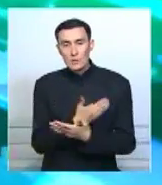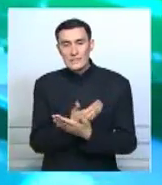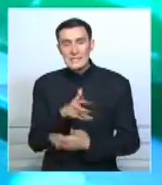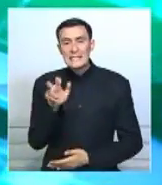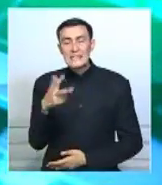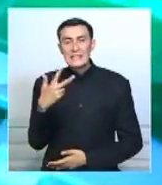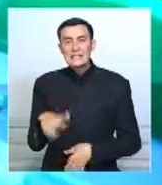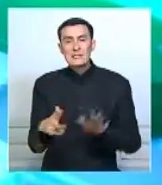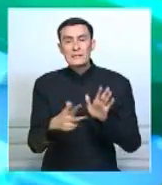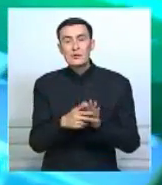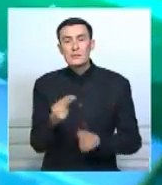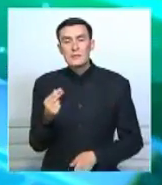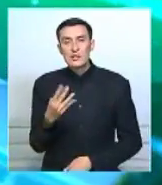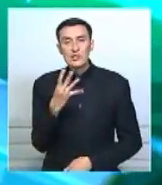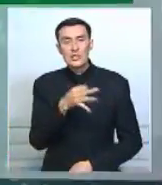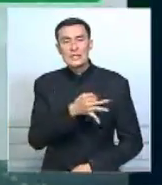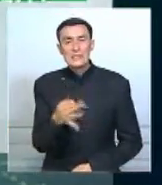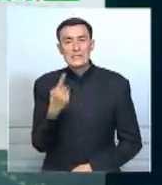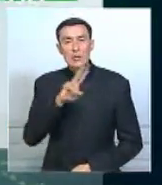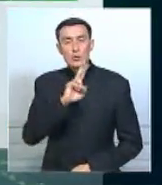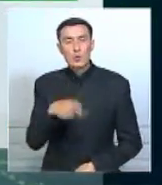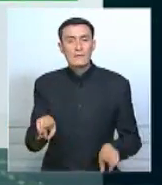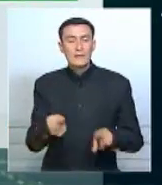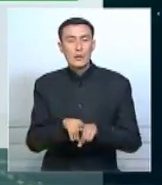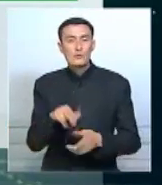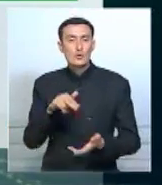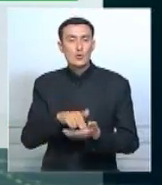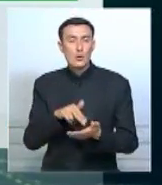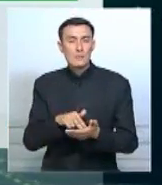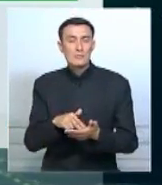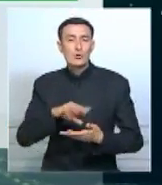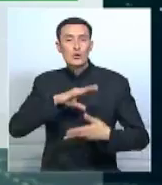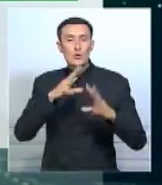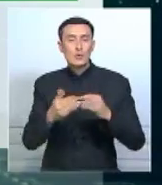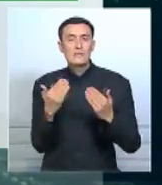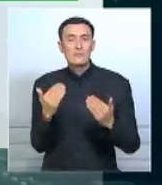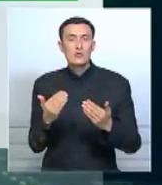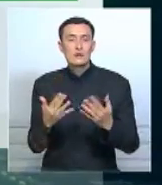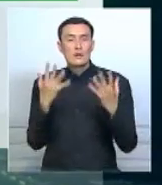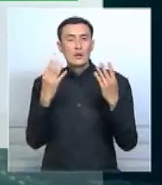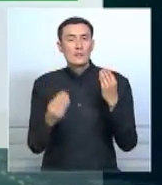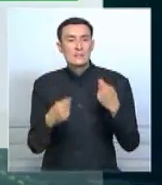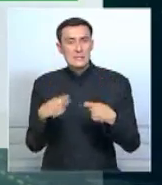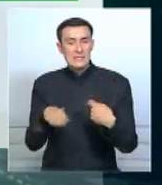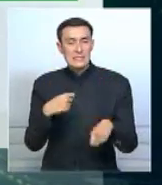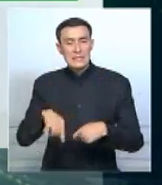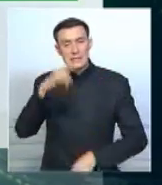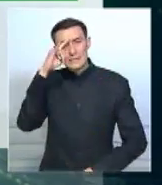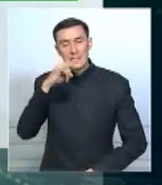338 тенге 4 тиена за доллар. Таков средневзвешенный курс по итогам сегодняшних двух сессий на